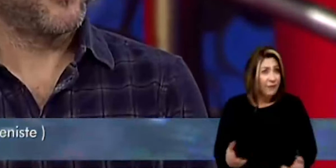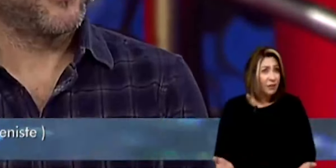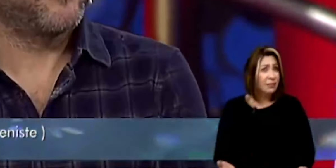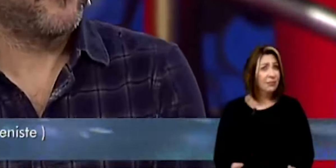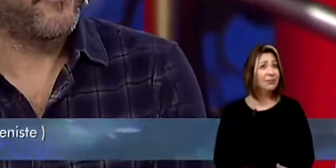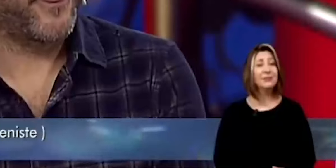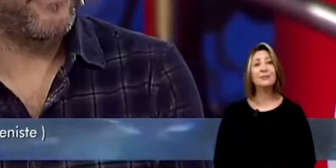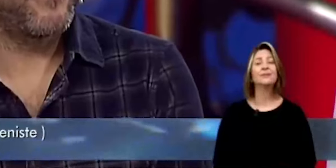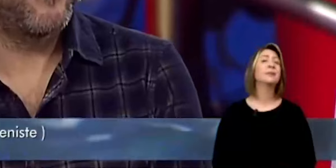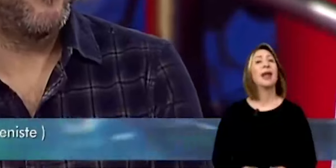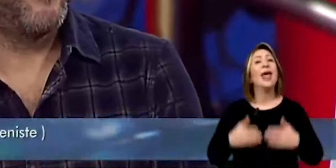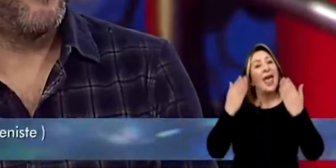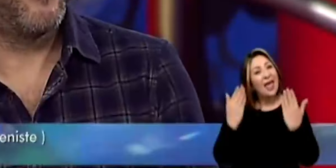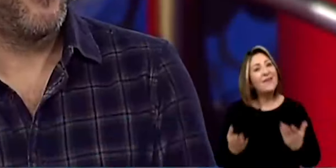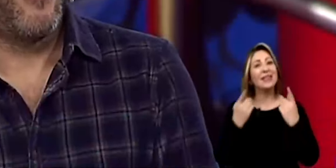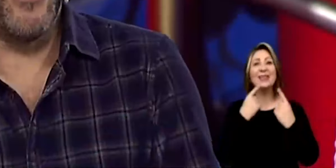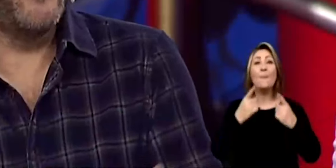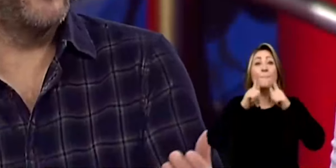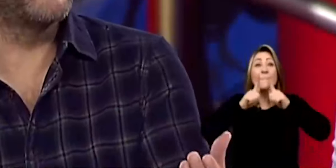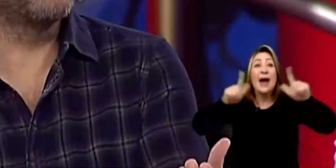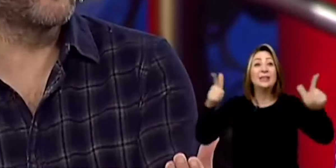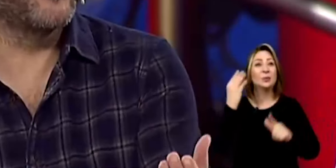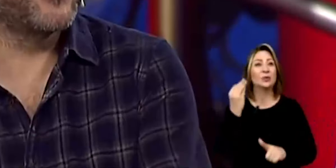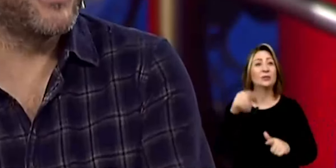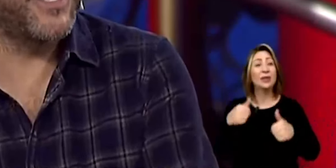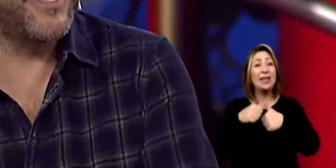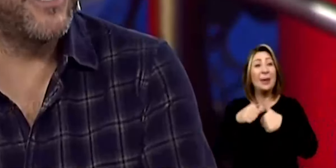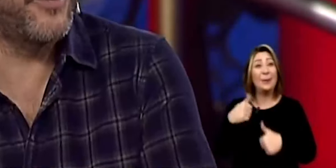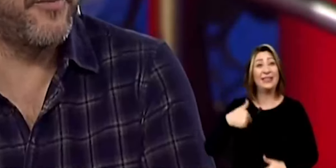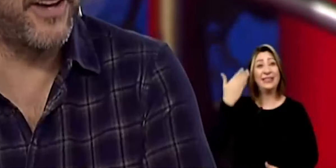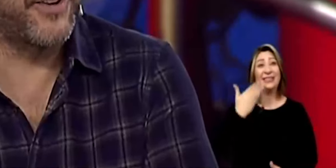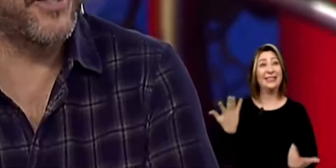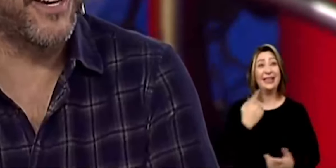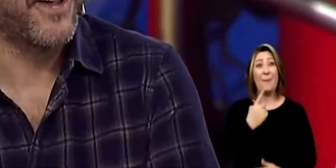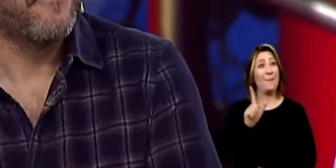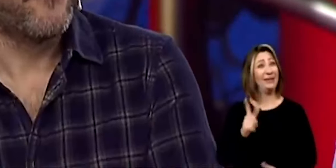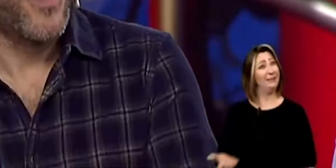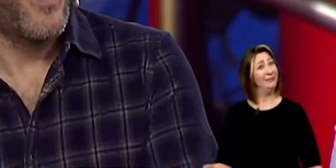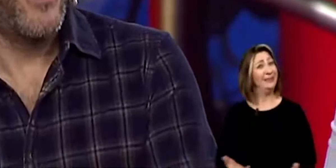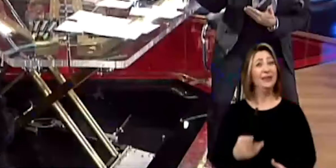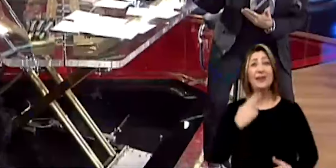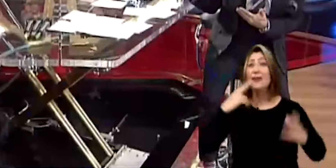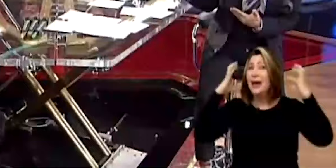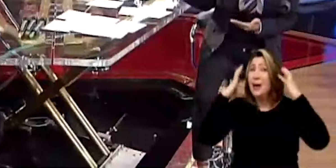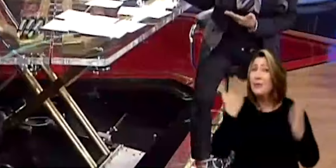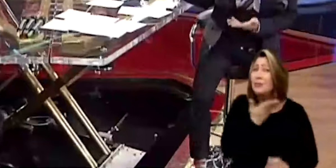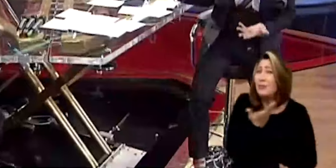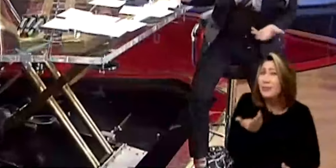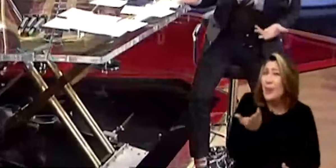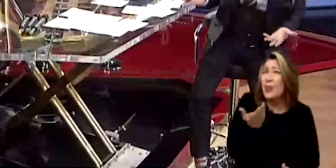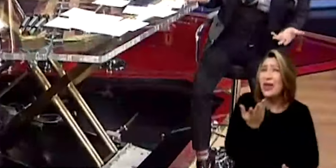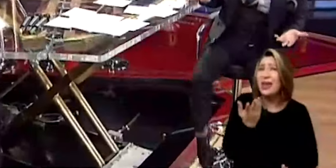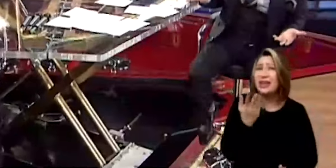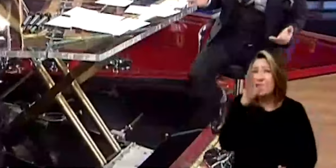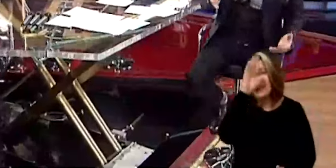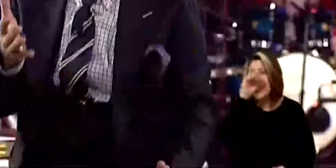Ya hayır, evet diye bağıracak kadar güzel bir şey. Hayır, yani karım şu anda bizi izlerken ne demeyi bekliyorsun ki? Reyhan, bu niçin bu kadar yani